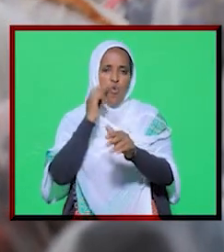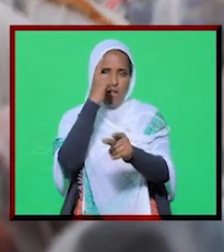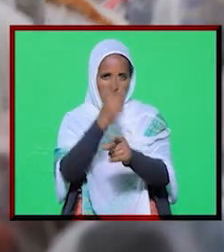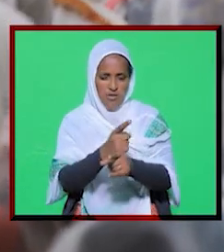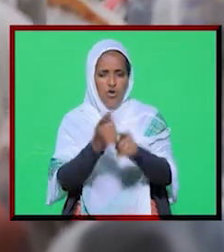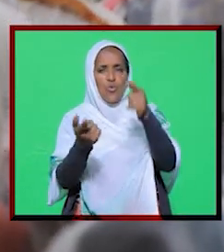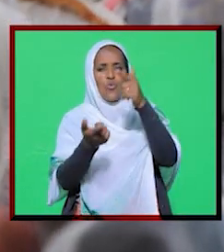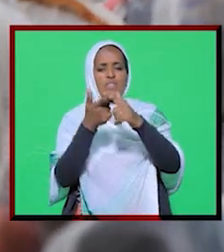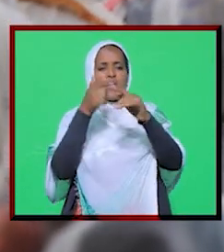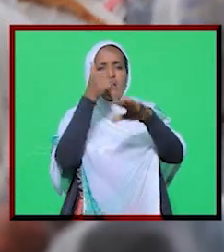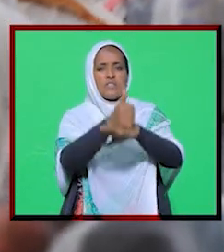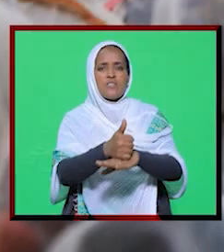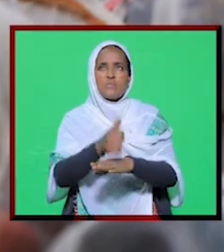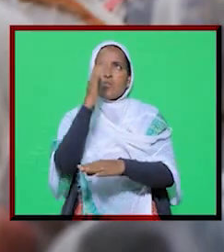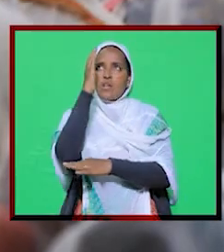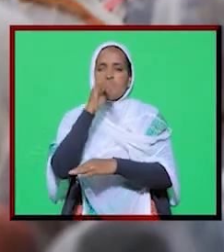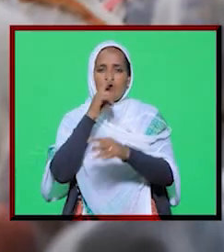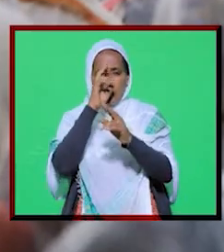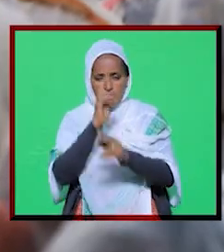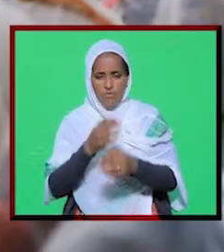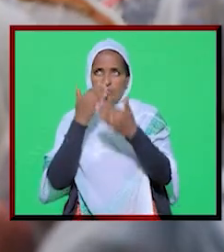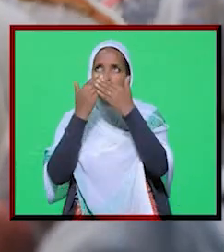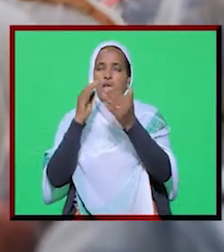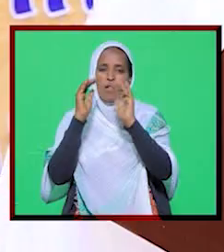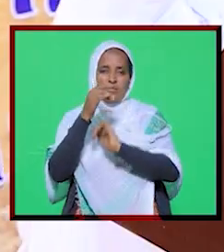ናችሁ። ሁለተኛ ተከሳሽ እግዚአብሔር ነው፣ ክብር ይግባውና።